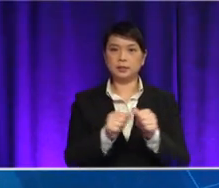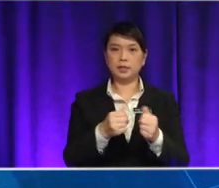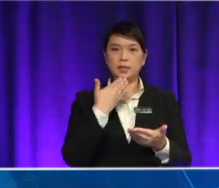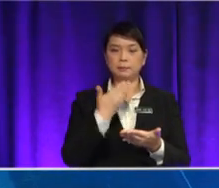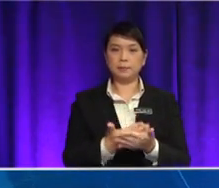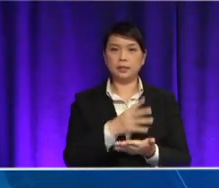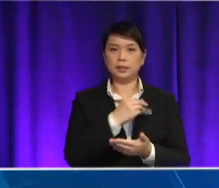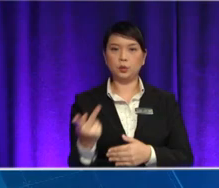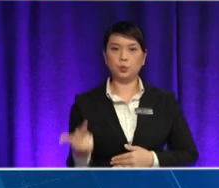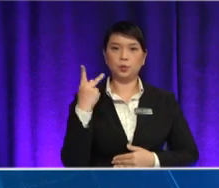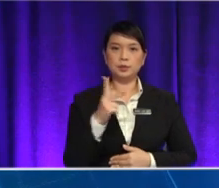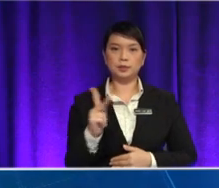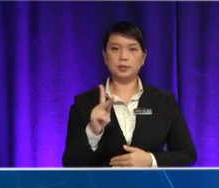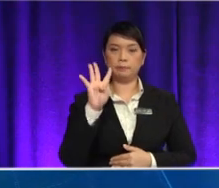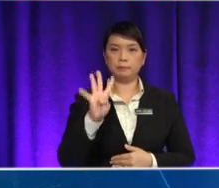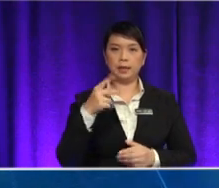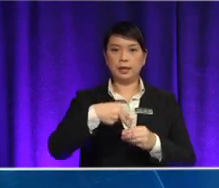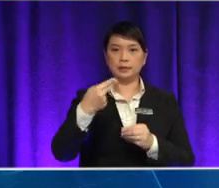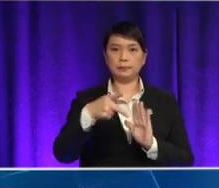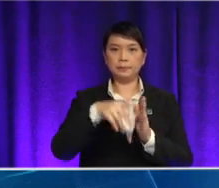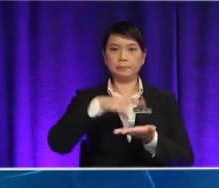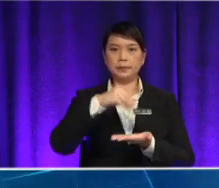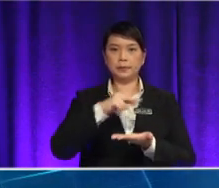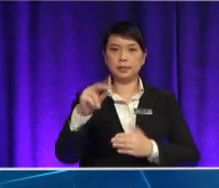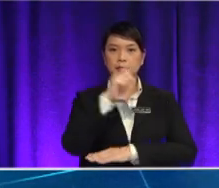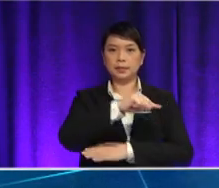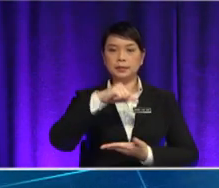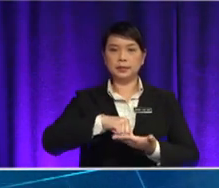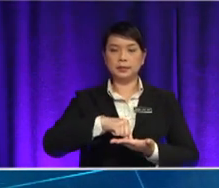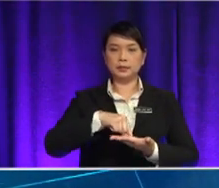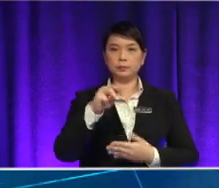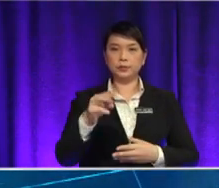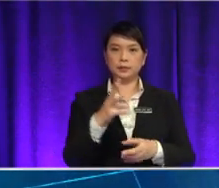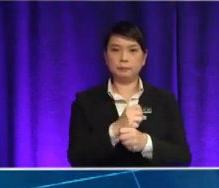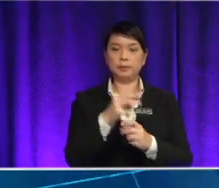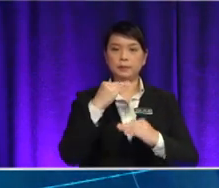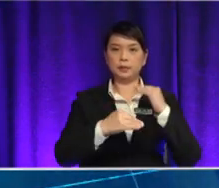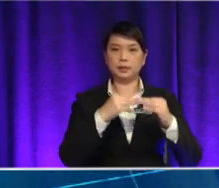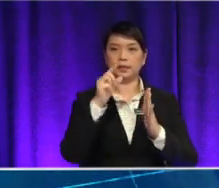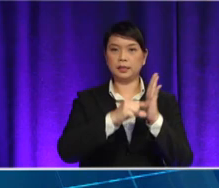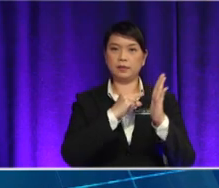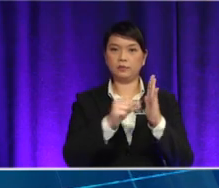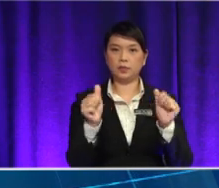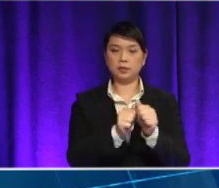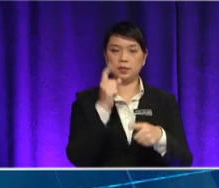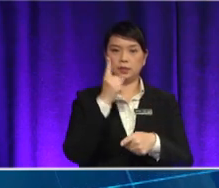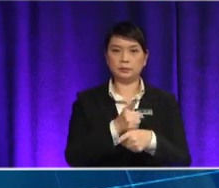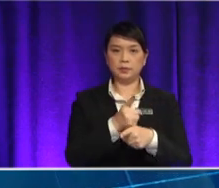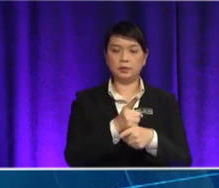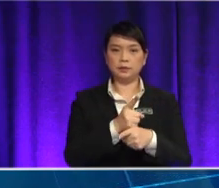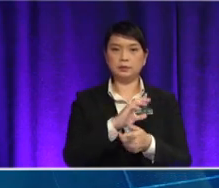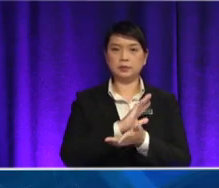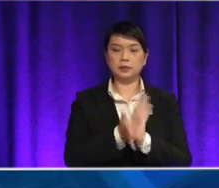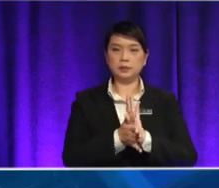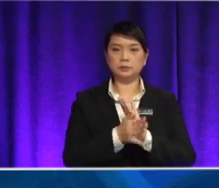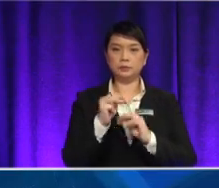malah menguasai keempat-empat hasil pembelajaran hari ini. Baik. Di mana murid dapat membina graf dengan tepat. Jadi apa yang saya sarankan